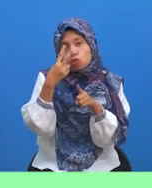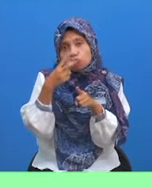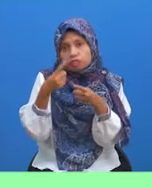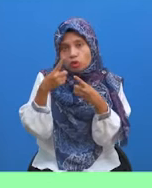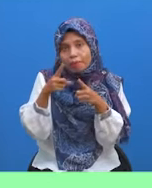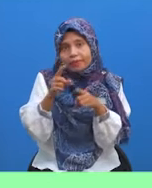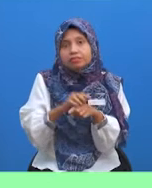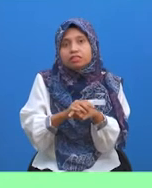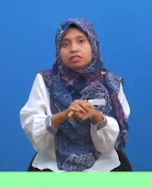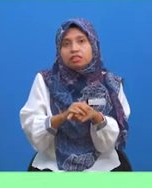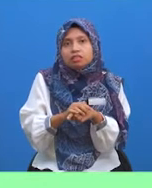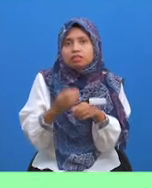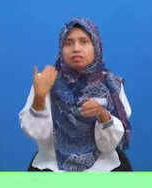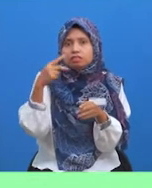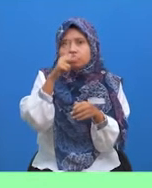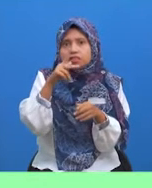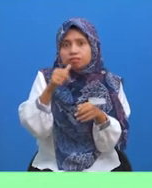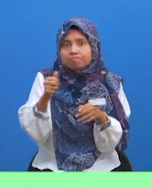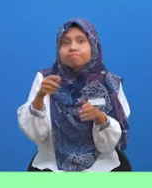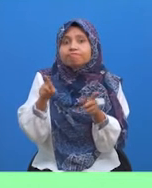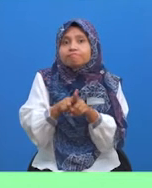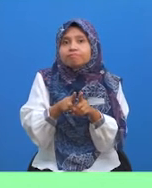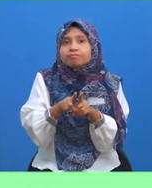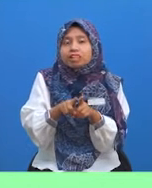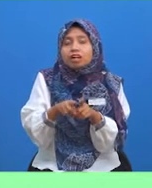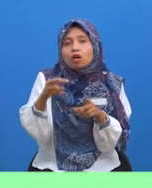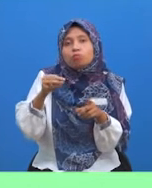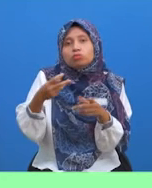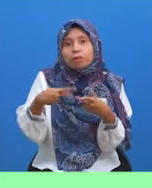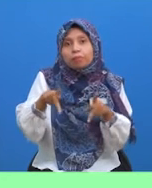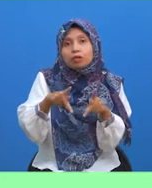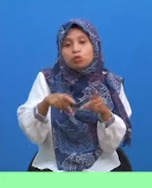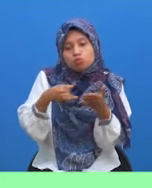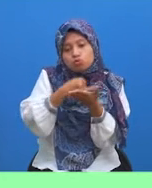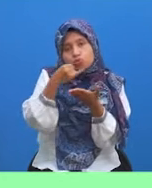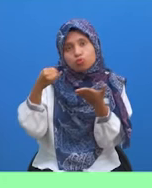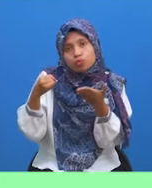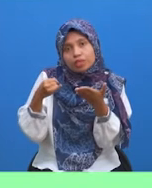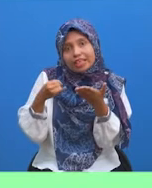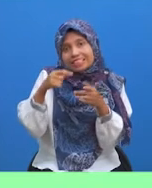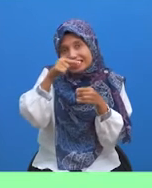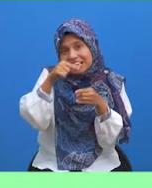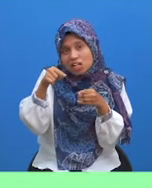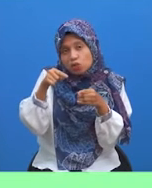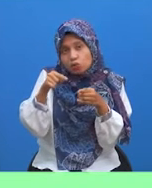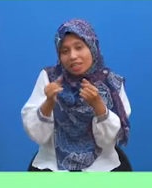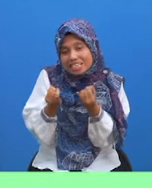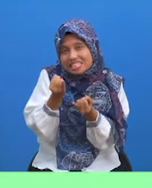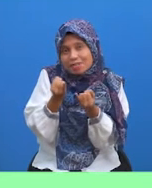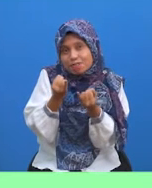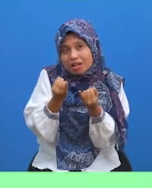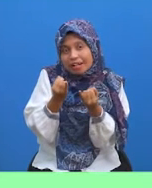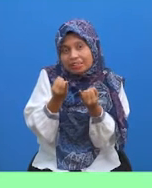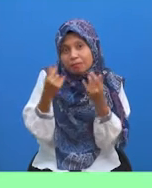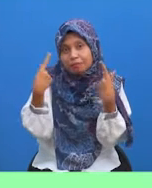jawaban anda Adakah piye sampai dengan jawaban saya murid pelukis-pelukis seimbangan pasangan asal